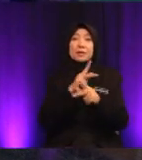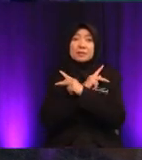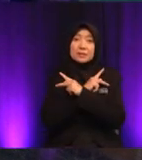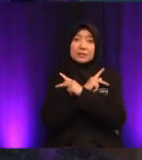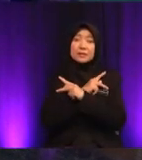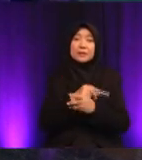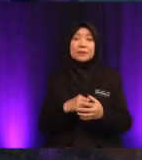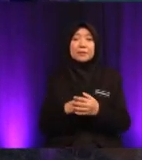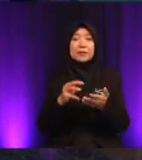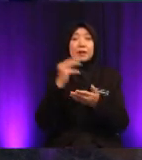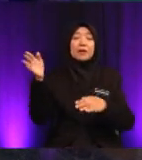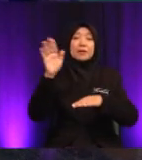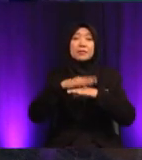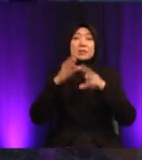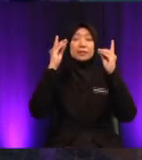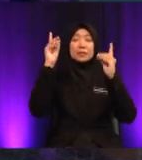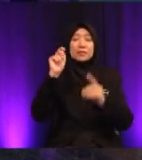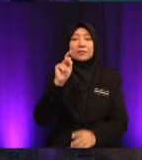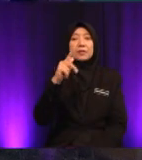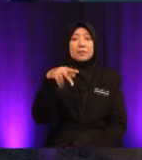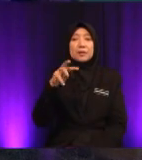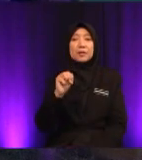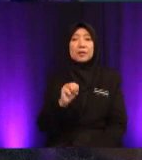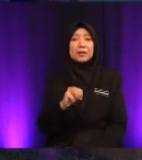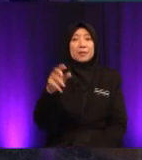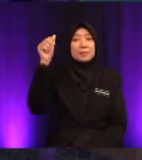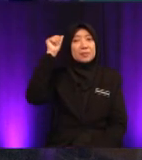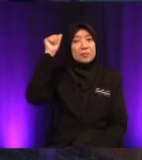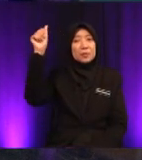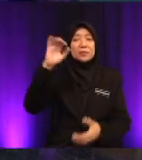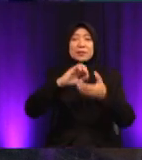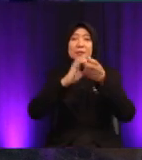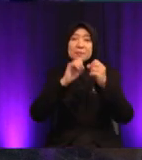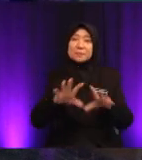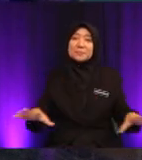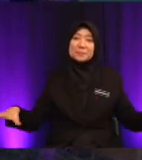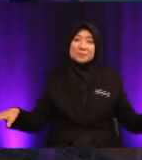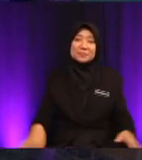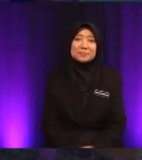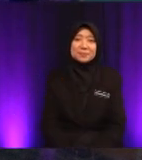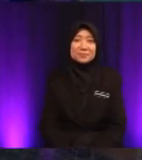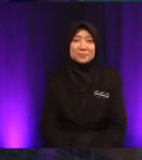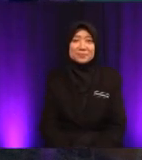hanya di slot Menengah Atas Dede cvtm saya miranase Assalamualaikum dan salam subscribe